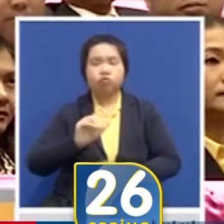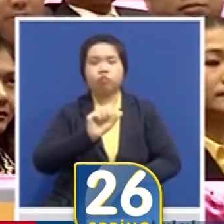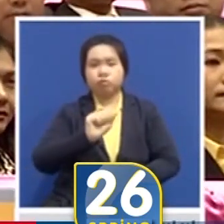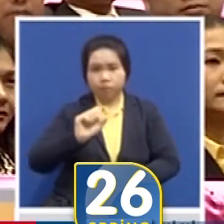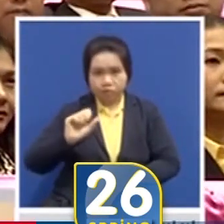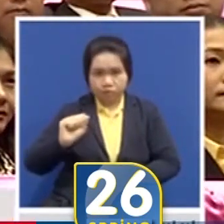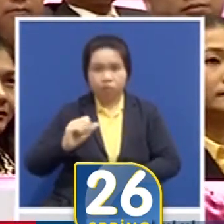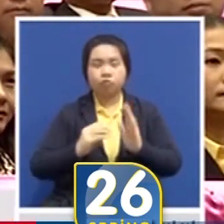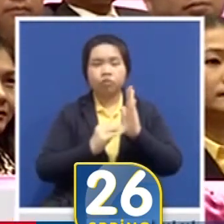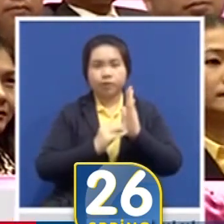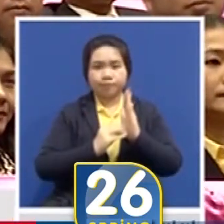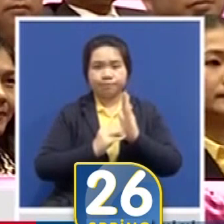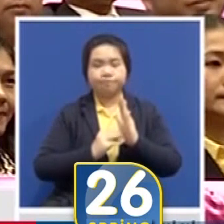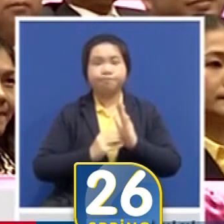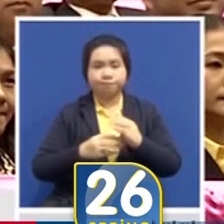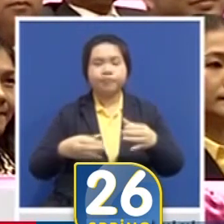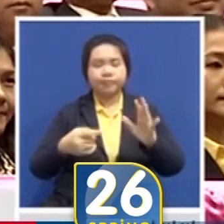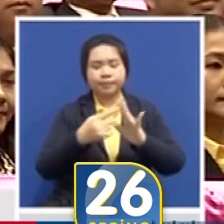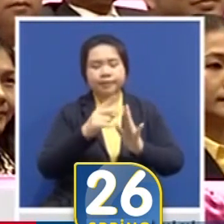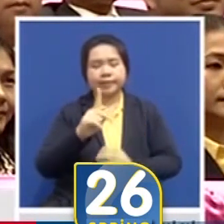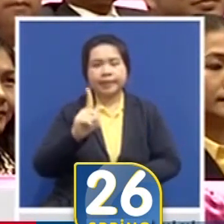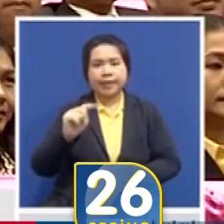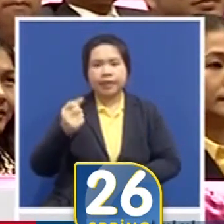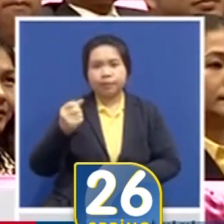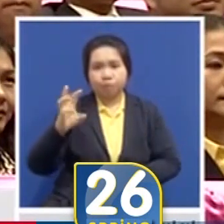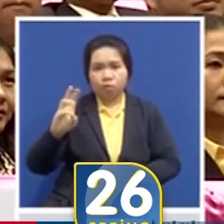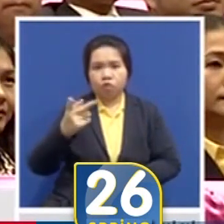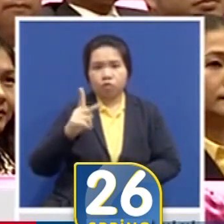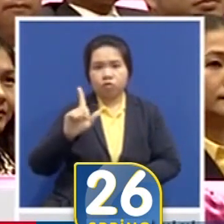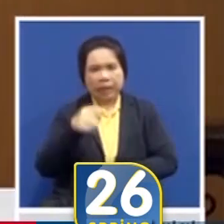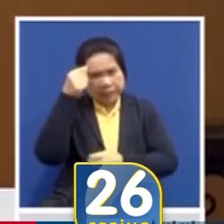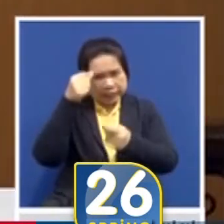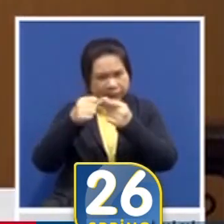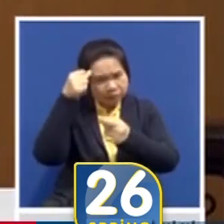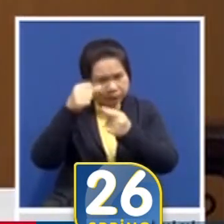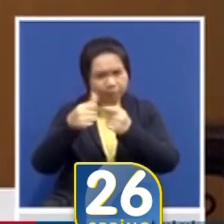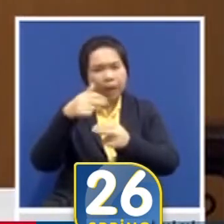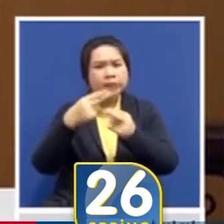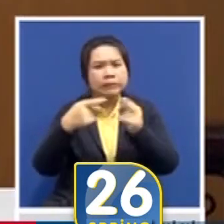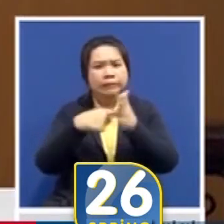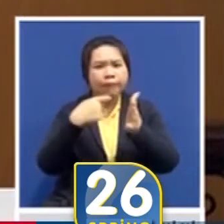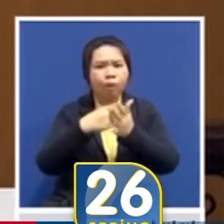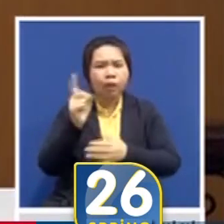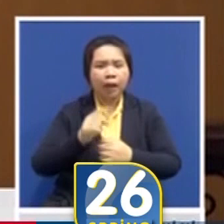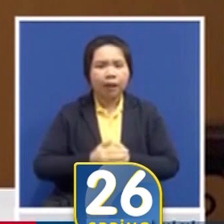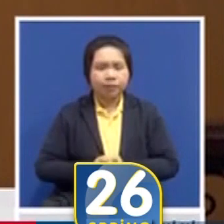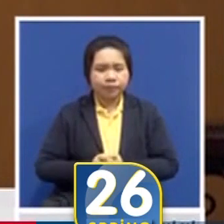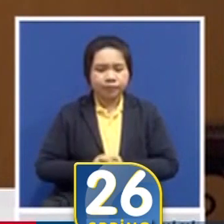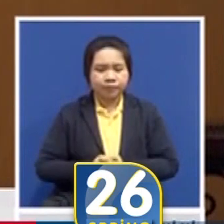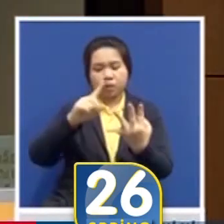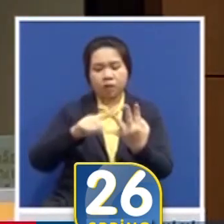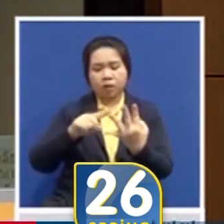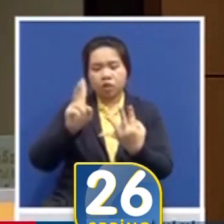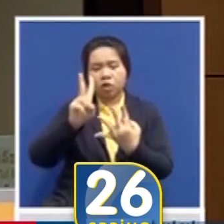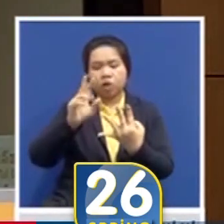ทยสอบถามรัฐบาลกรณีการลอบทำร้ายร่างกายนายศิรวิทย์เสรีที่วัดหรือว่าจ่านิวนะครับโดยพลเอกชัยชาญช้างมงคลรัฐมนตรี